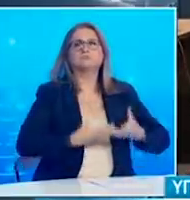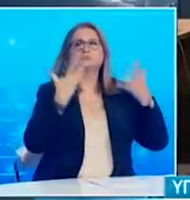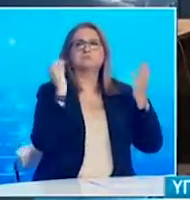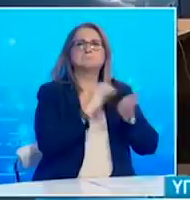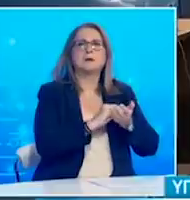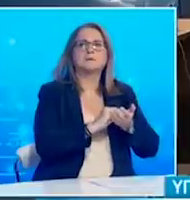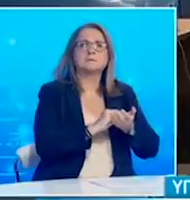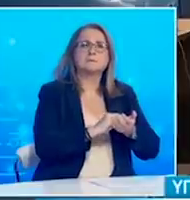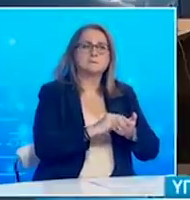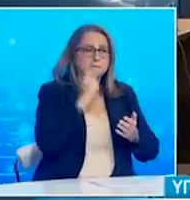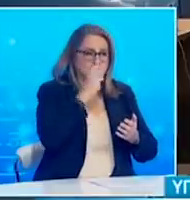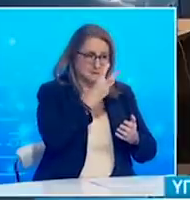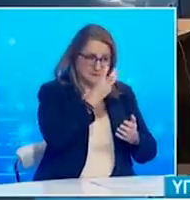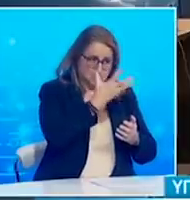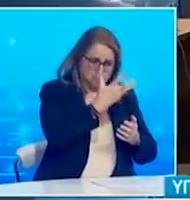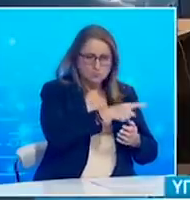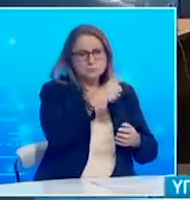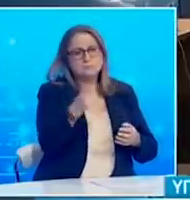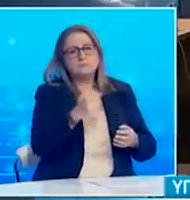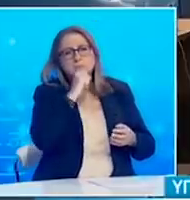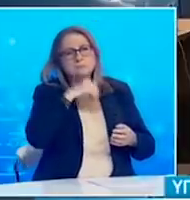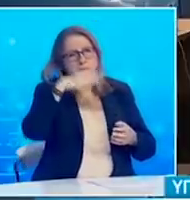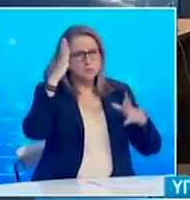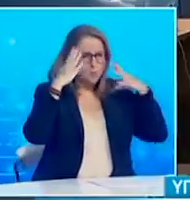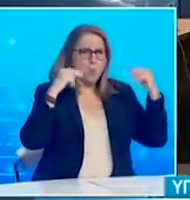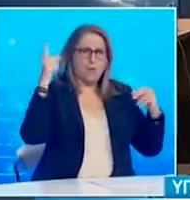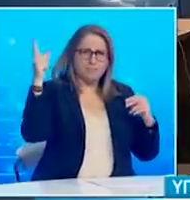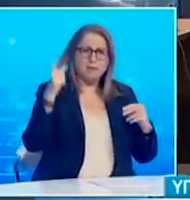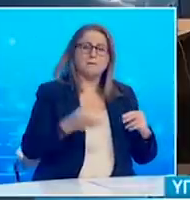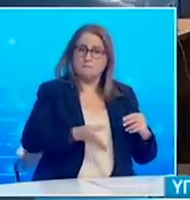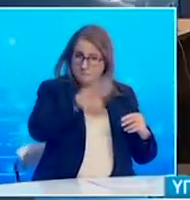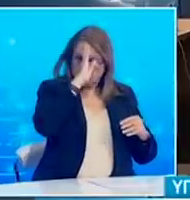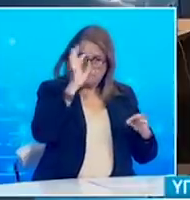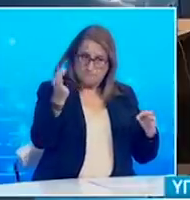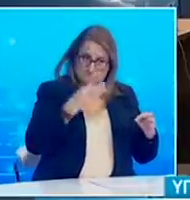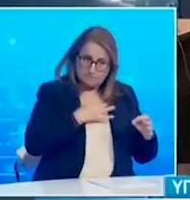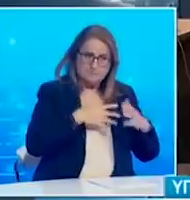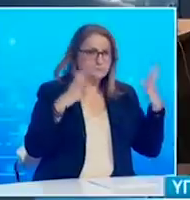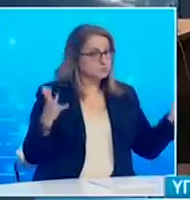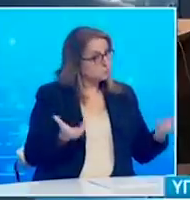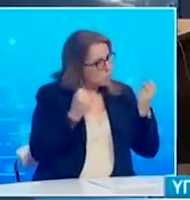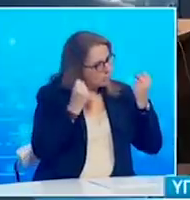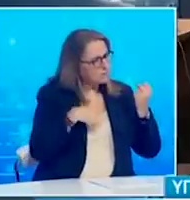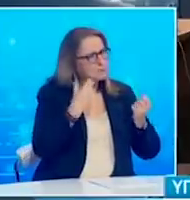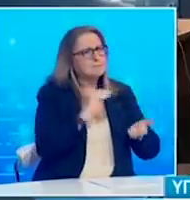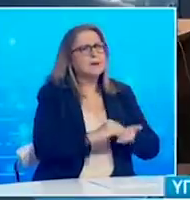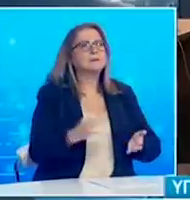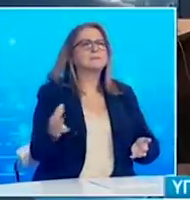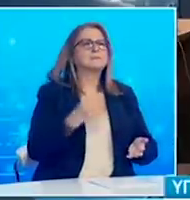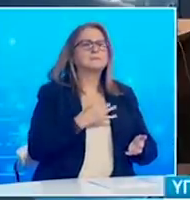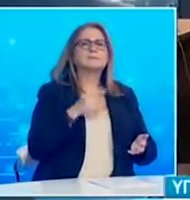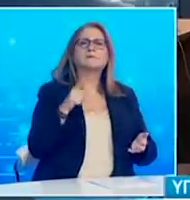Εκτός από τον 33χρονο, έχουμε και έναν ηλικιωμένο Ολλανδό. Θέλω να ρωτήσω πόσο προβληματίζει την